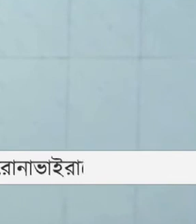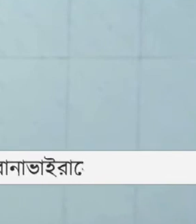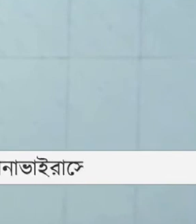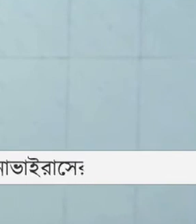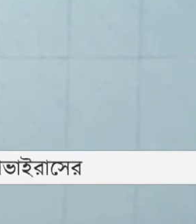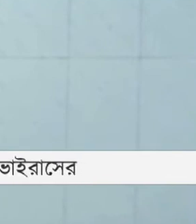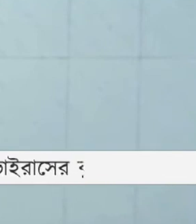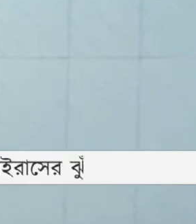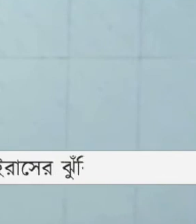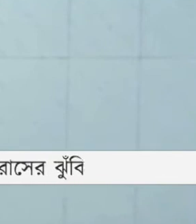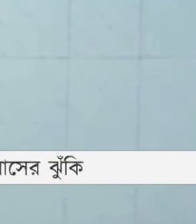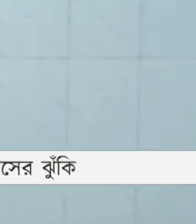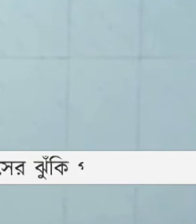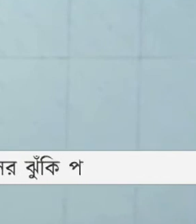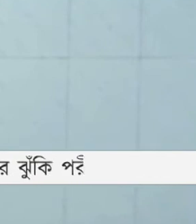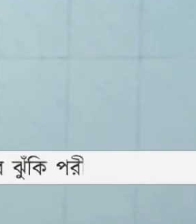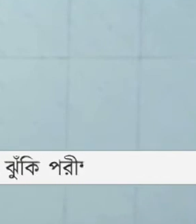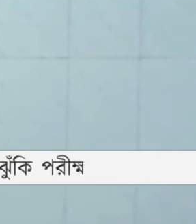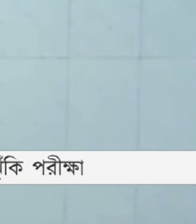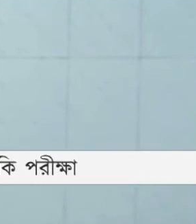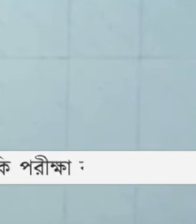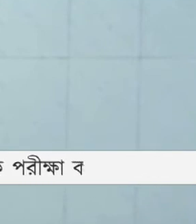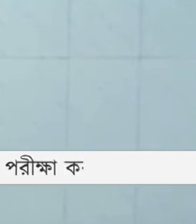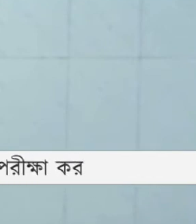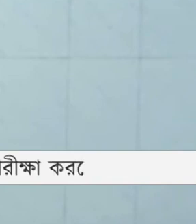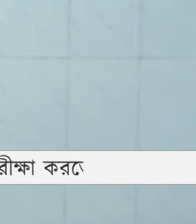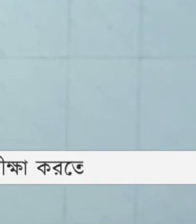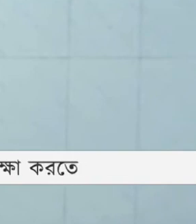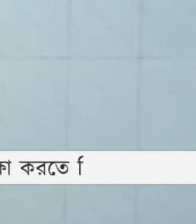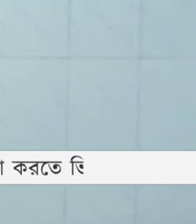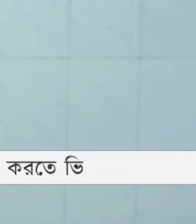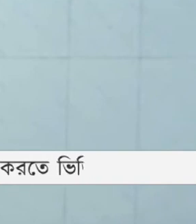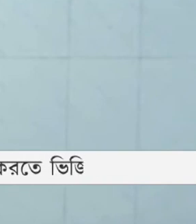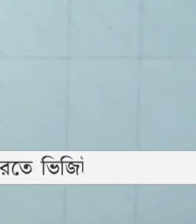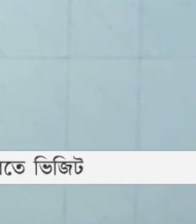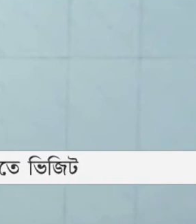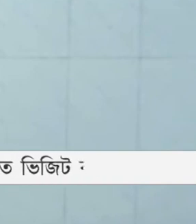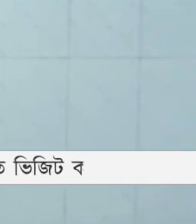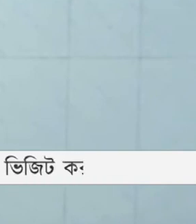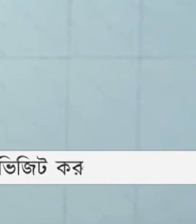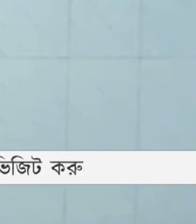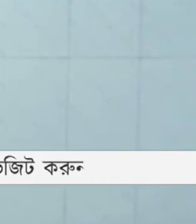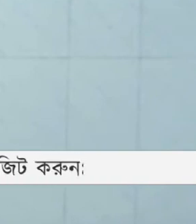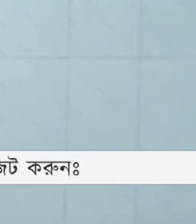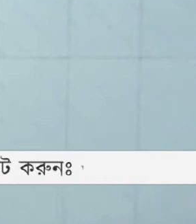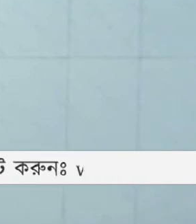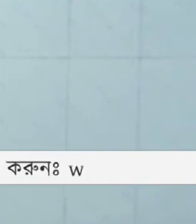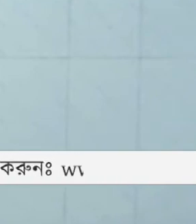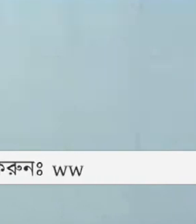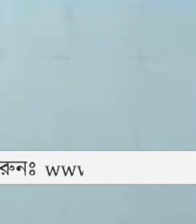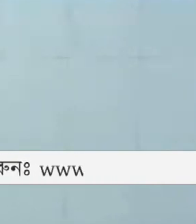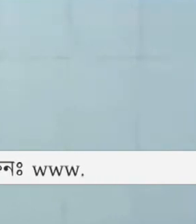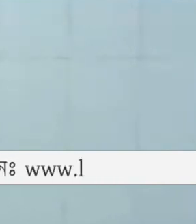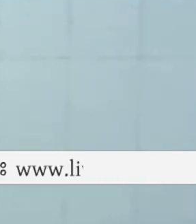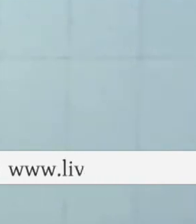18,33,492টি ব্যক্তিগত সুরক্ষা সামগ্রী সংগৃহীত হয়েছে। বিতরণ হয়েছে গত 24 ঘন্টায় 31,330টি এবং এ